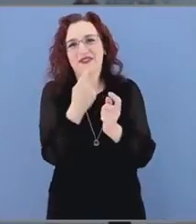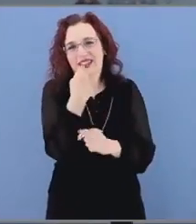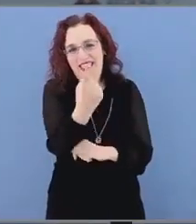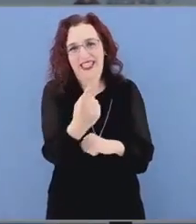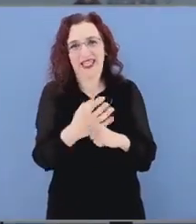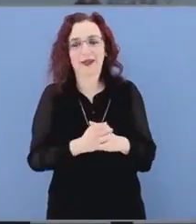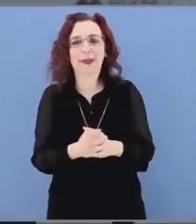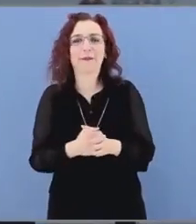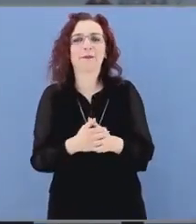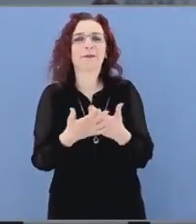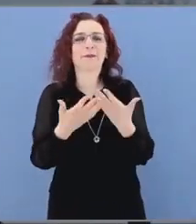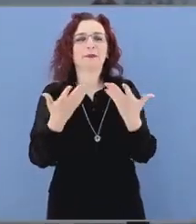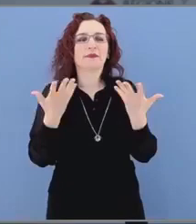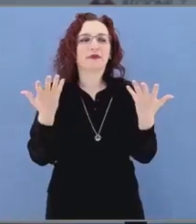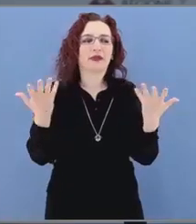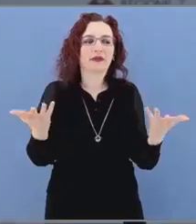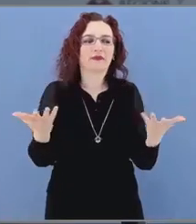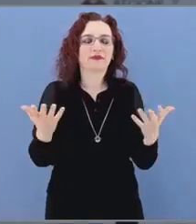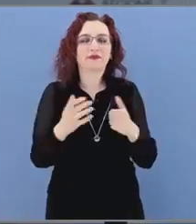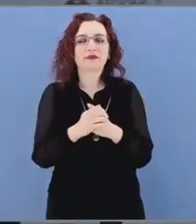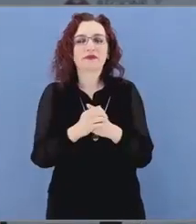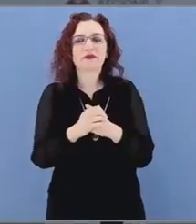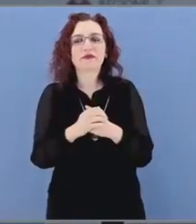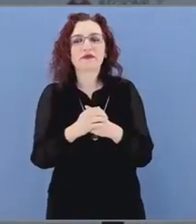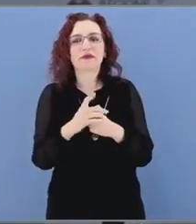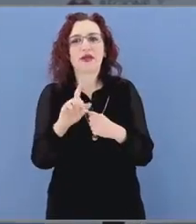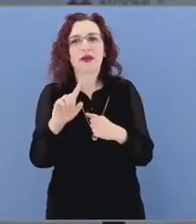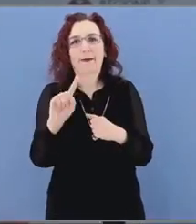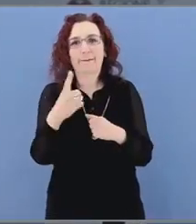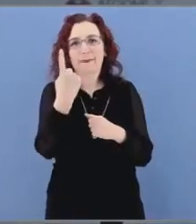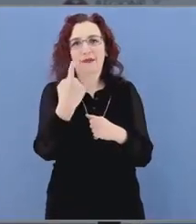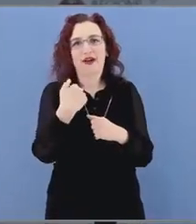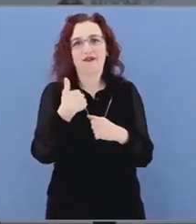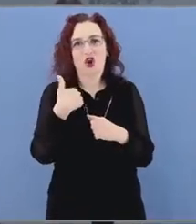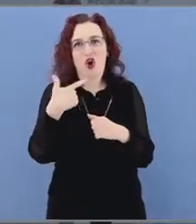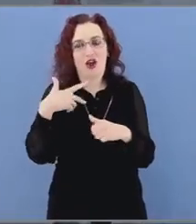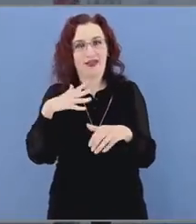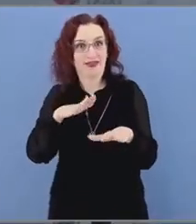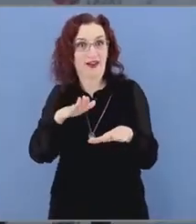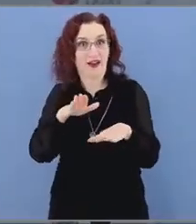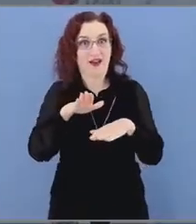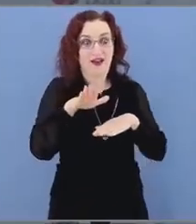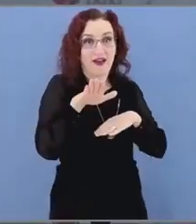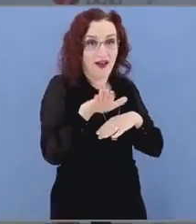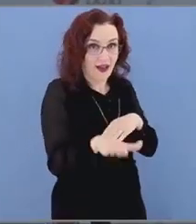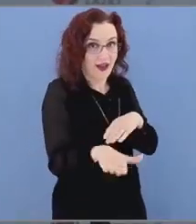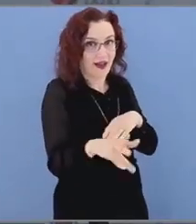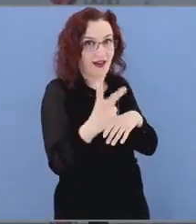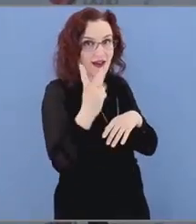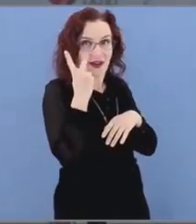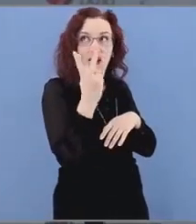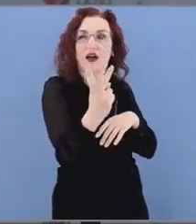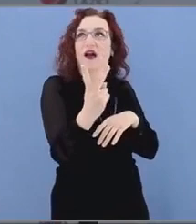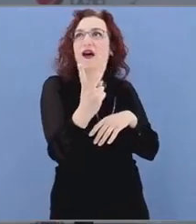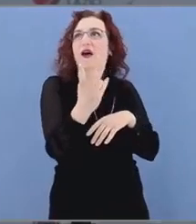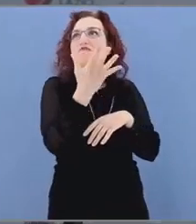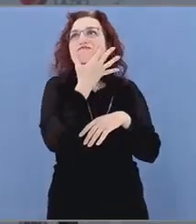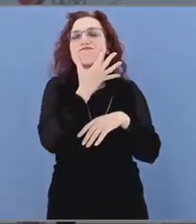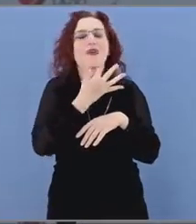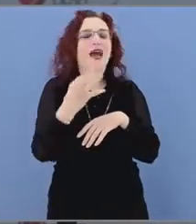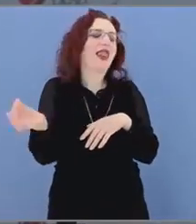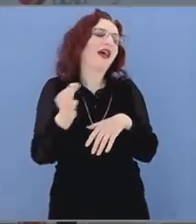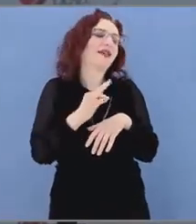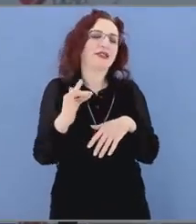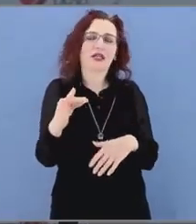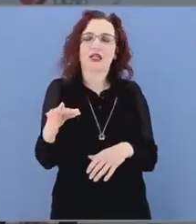la prima volta che ho messo piede qui mi sono innamorato della bellezza. Sostanzialmente il Corviale è